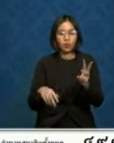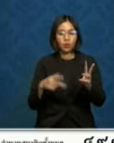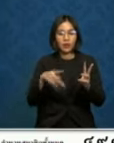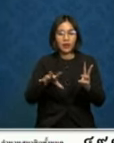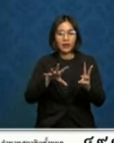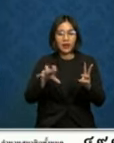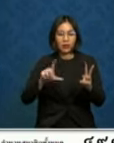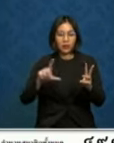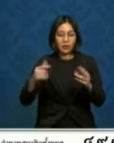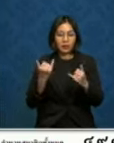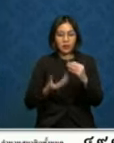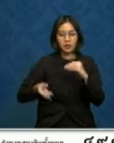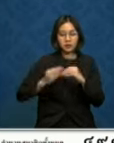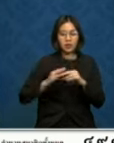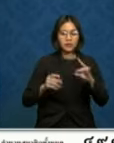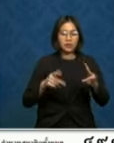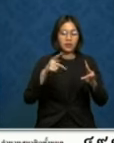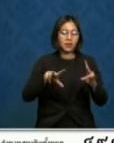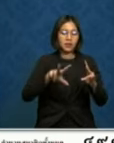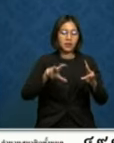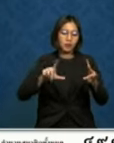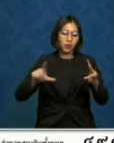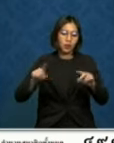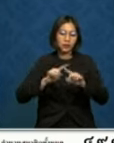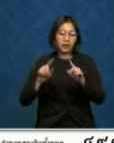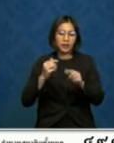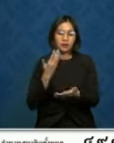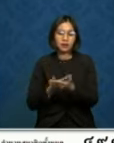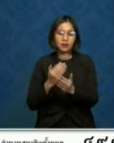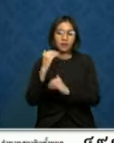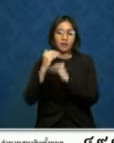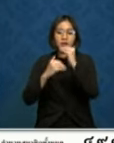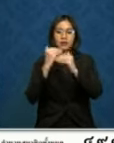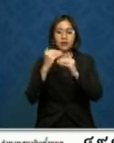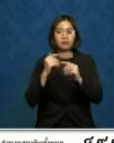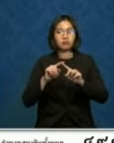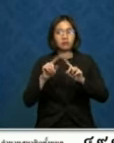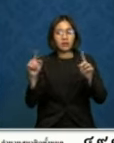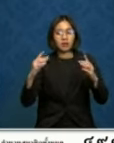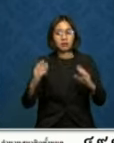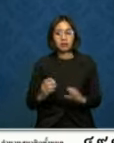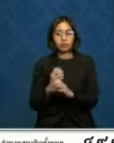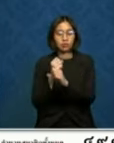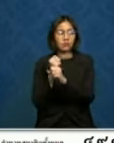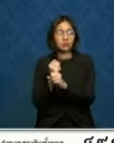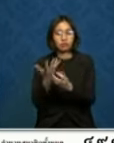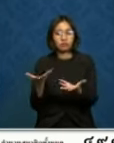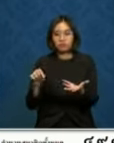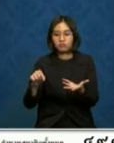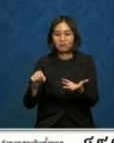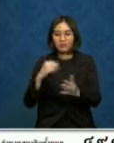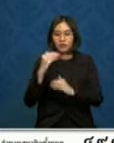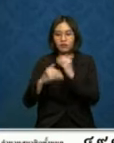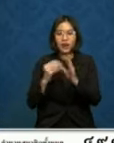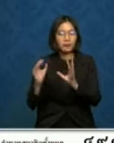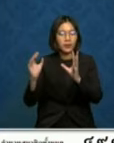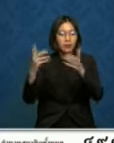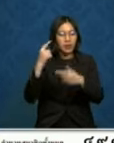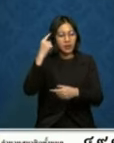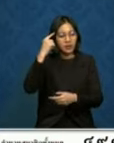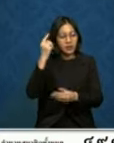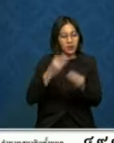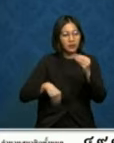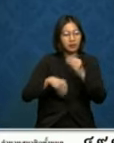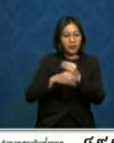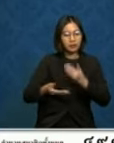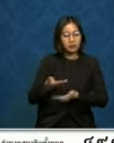านค่ะปีนี้ขึ้นมาเป็น 7,300 ล้านแต่งบพัฒนาขึ้นแต่ผลลัพธ์ต่ำลงค่ะดิฉันจึงคิดว่าเราควรพิจารณาการเพิ่มงบตร